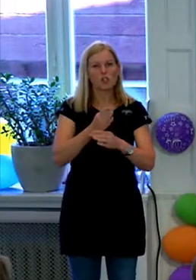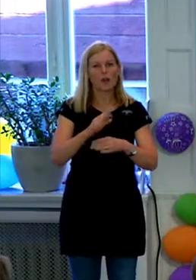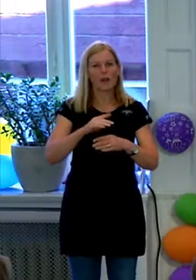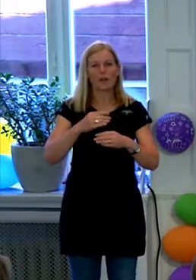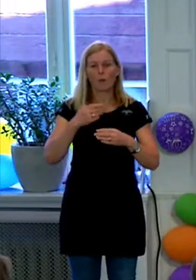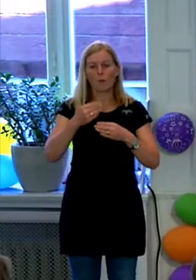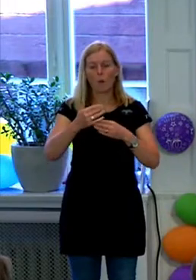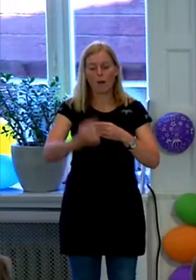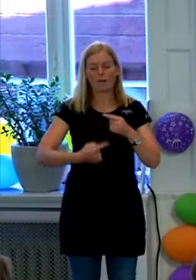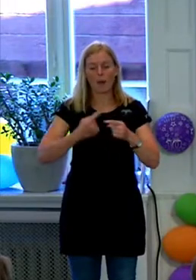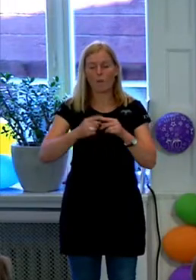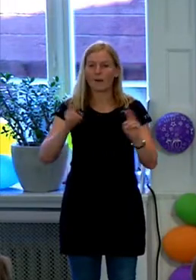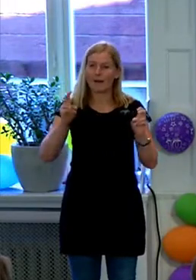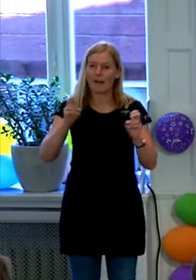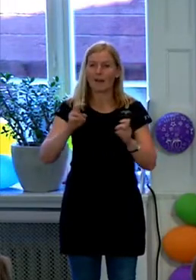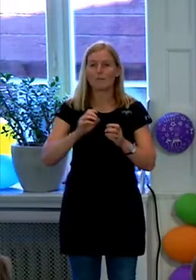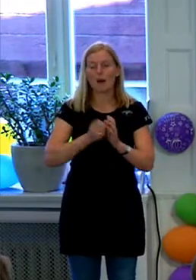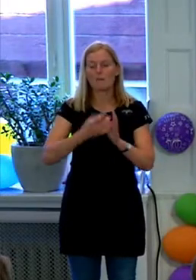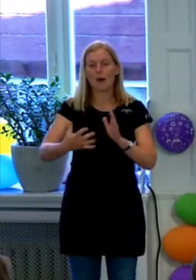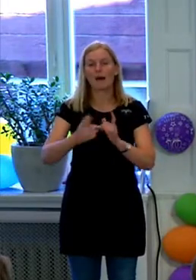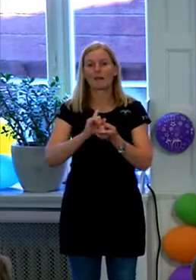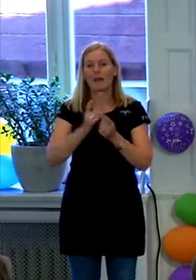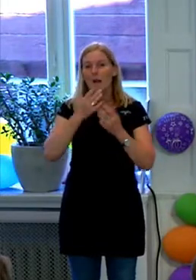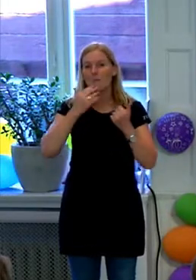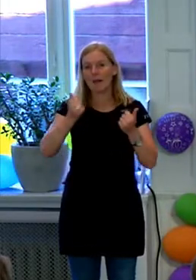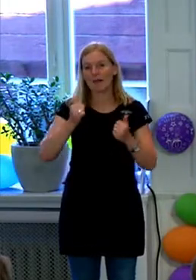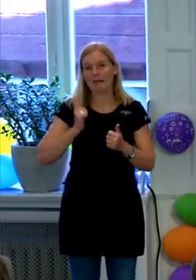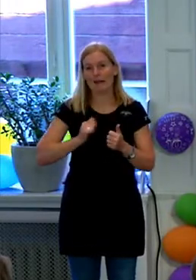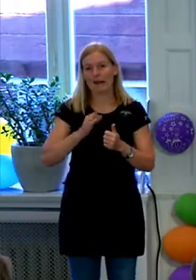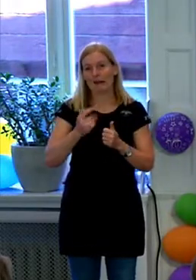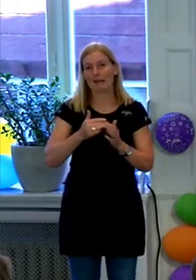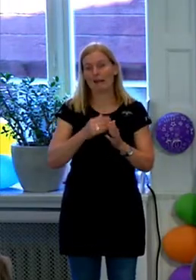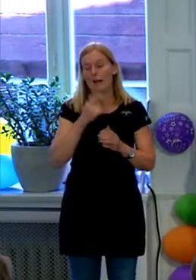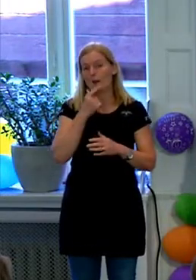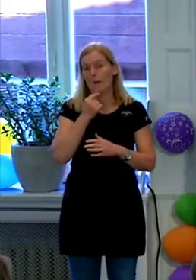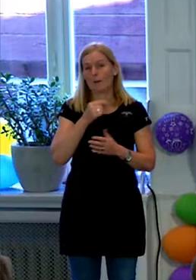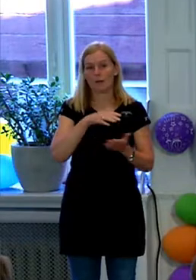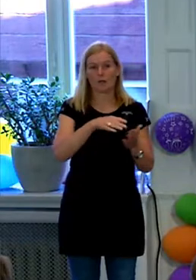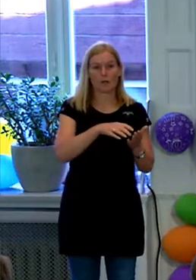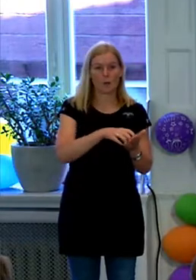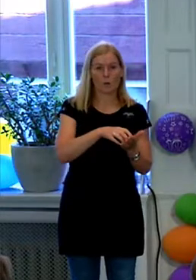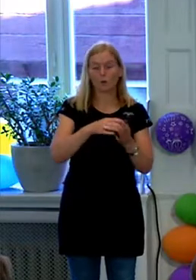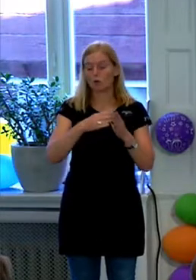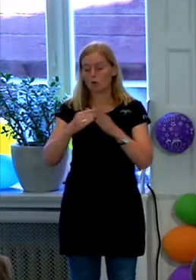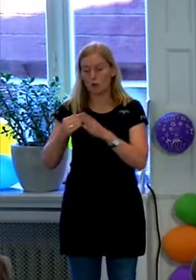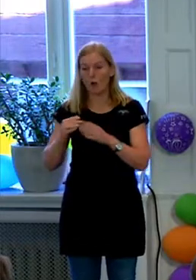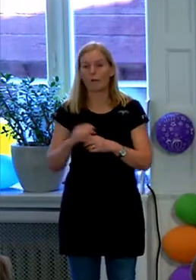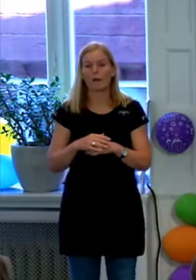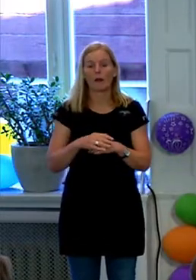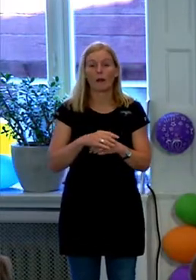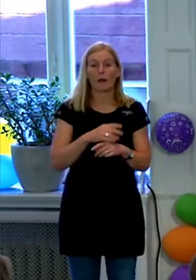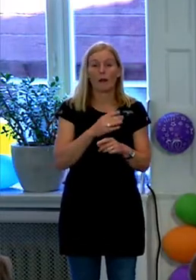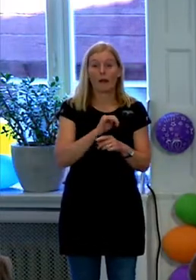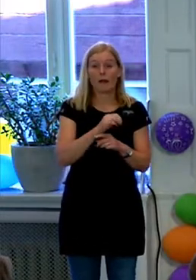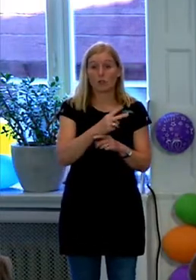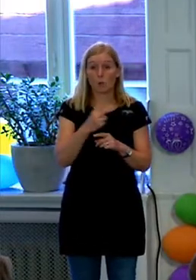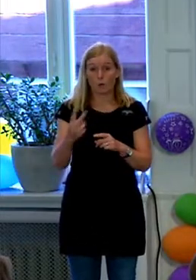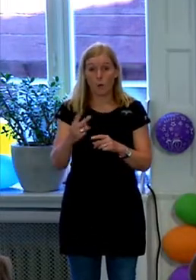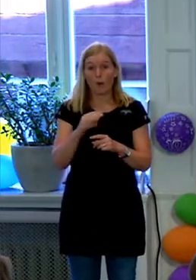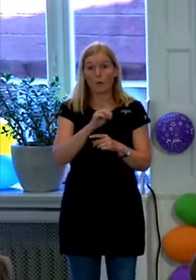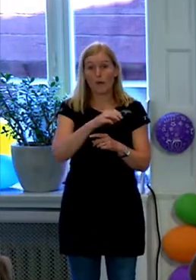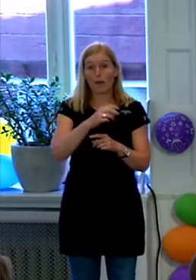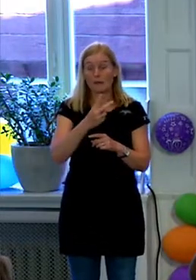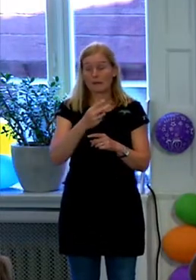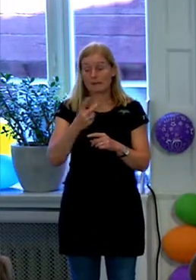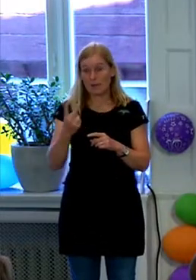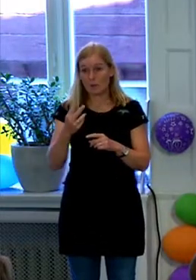åren som i sig genererar förbättrad tillgänglighet till Lunds stad och Lunds kommun. Vi har åtgärder på gång på E22, på gång på E6 och